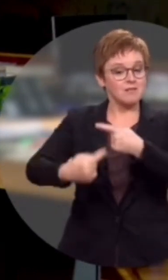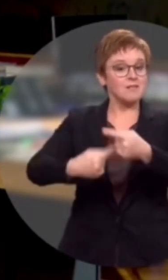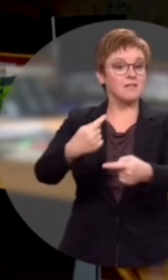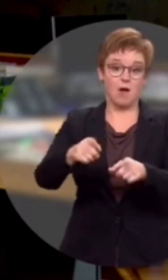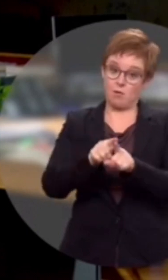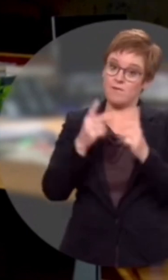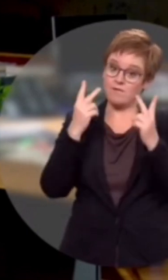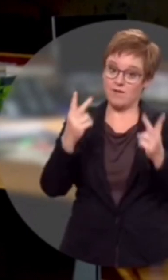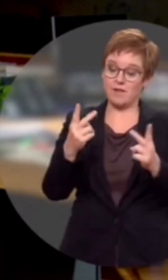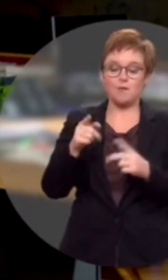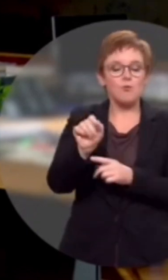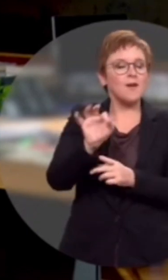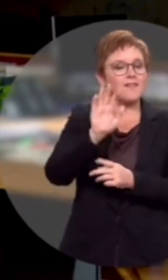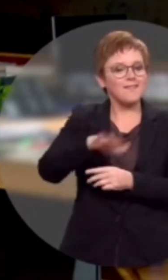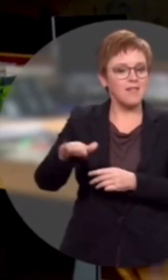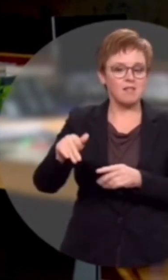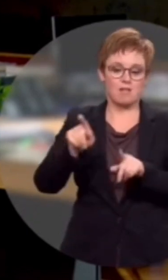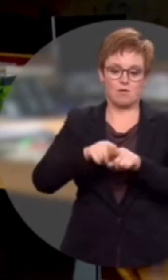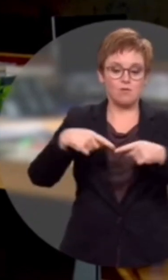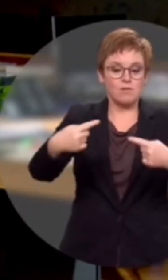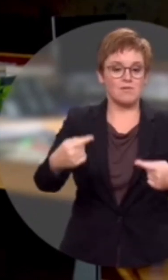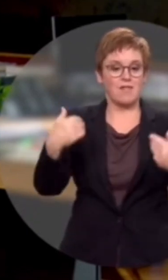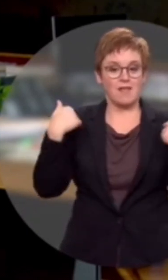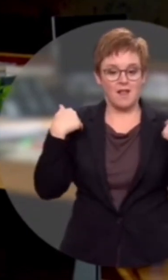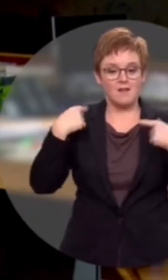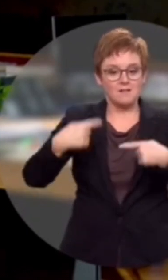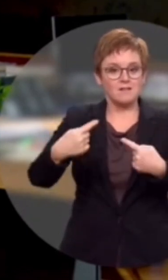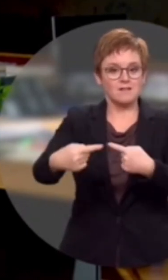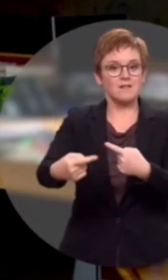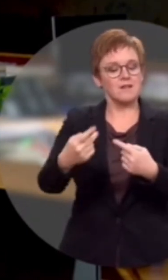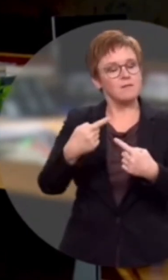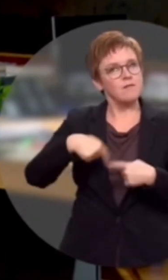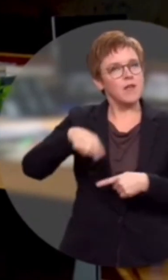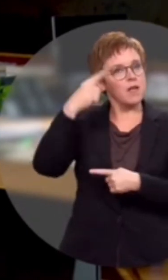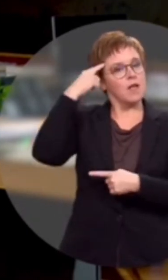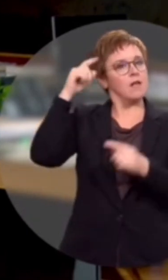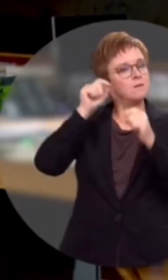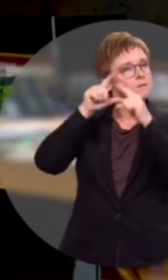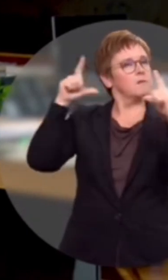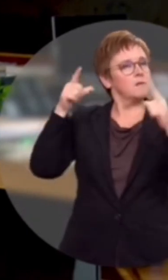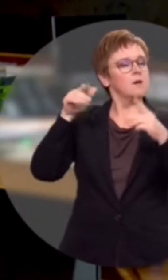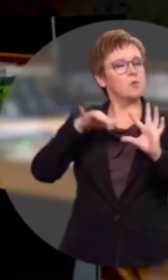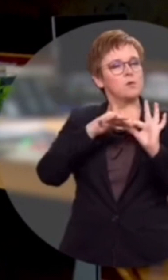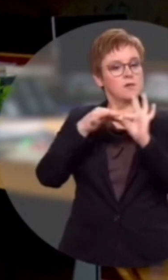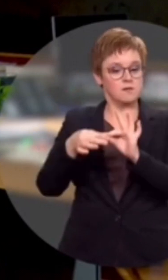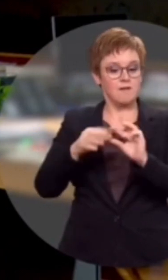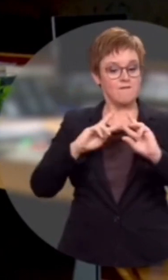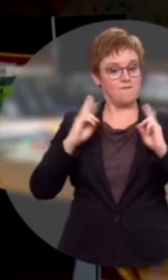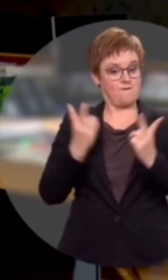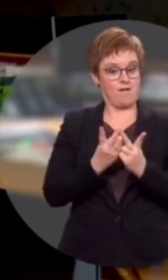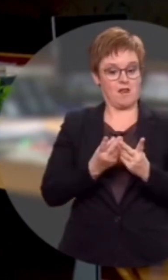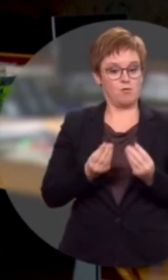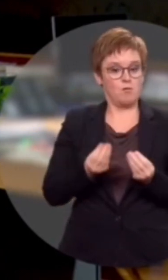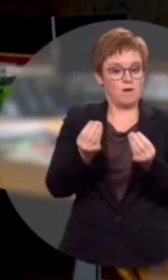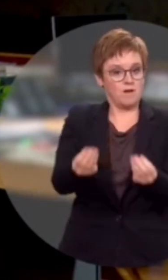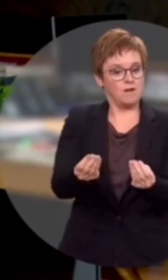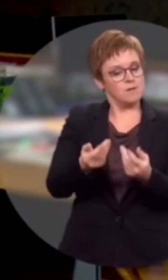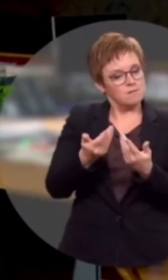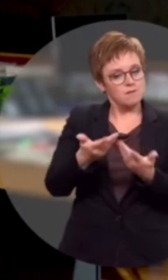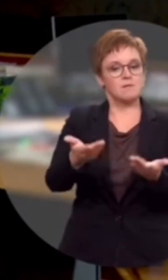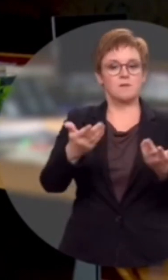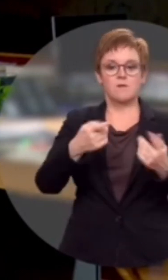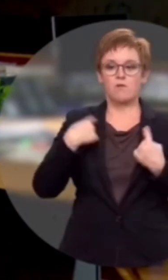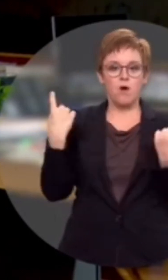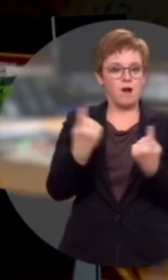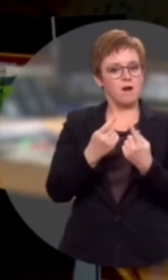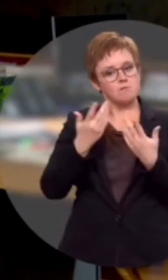an Sie, unsere Kinder und deren Kinder, müssen wir denken und ihnen einen Planeten hinterlassen, der uns